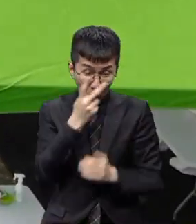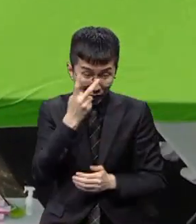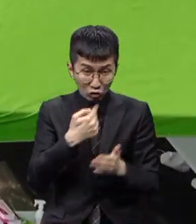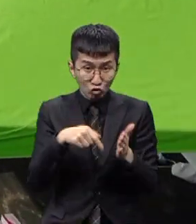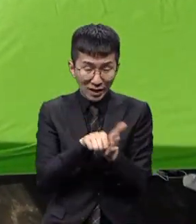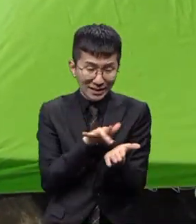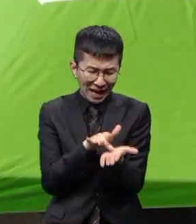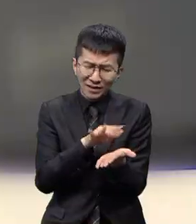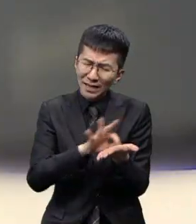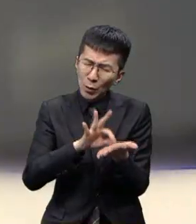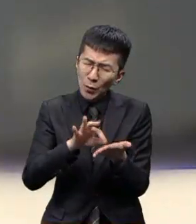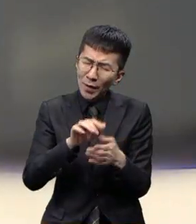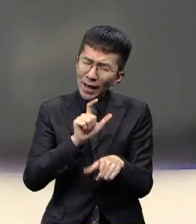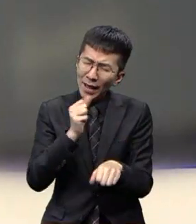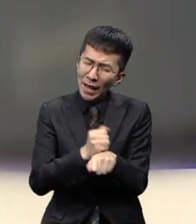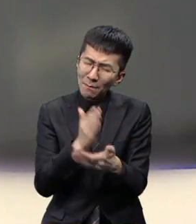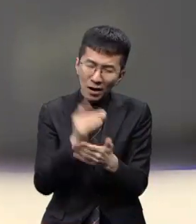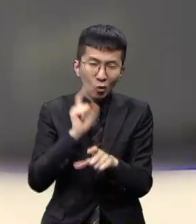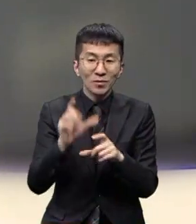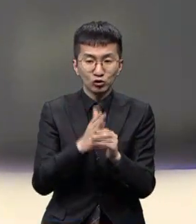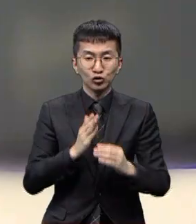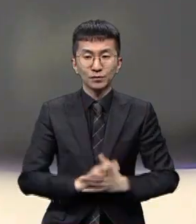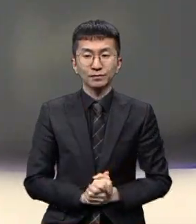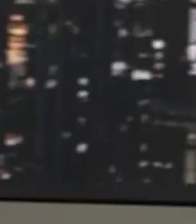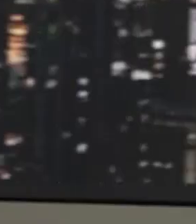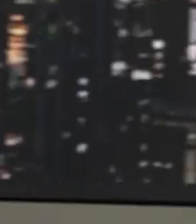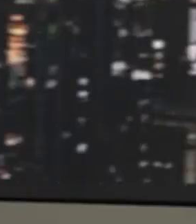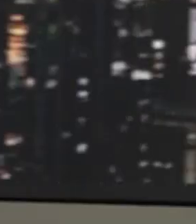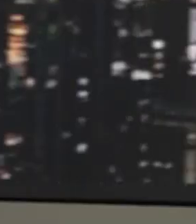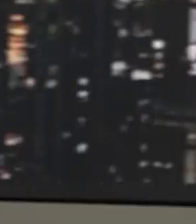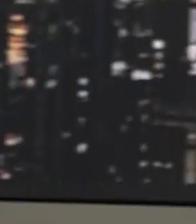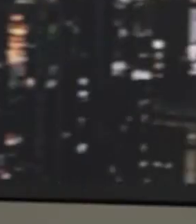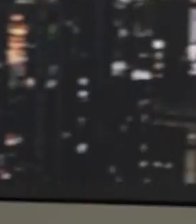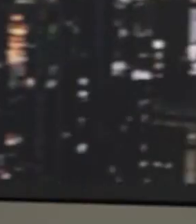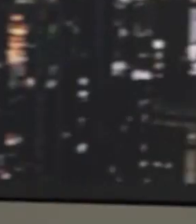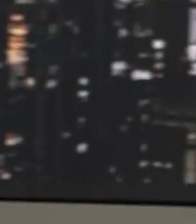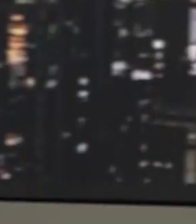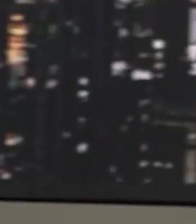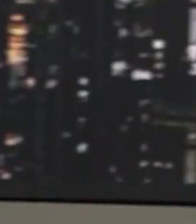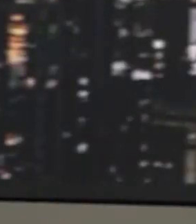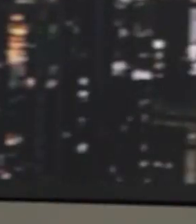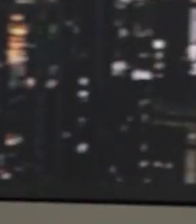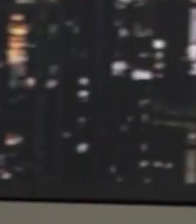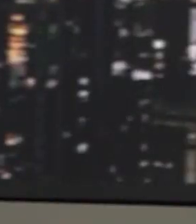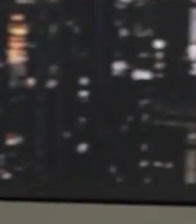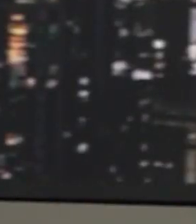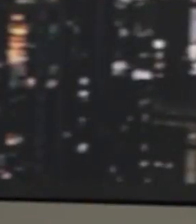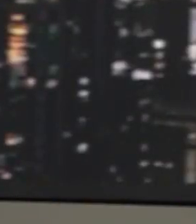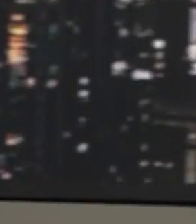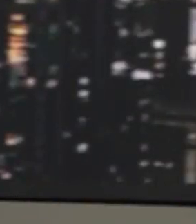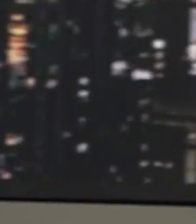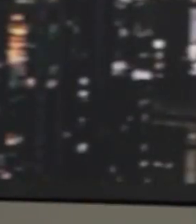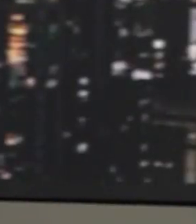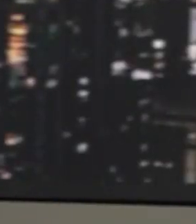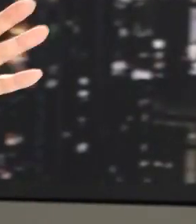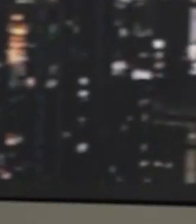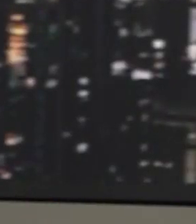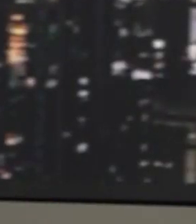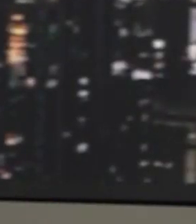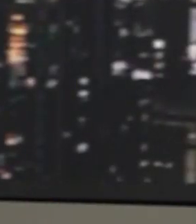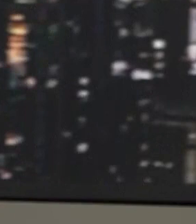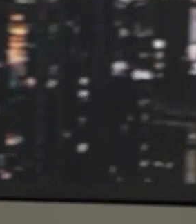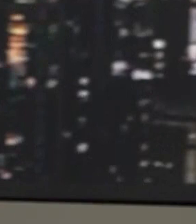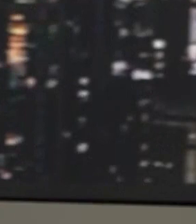시작했습니다. SBS 안상우입니다. 네, 안녕하십니까. 김현우입니다. 더 많은 뉴스와 라이브 이벤트를 보고 싶으시면